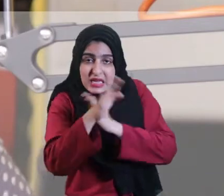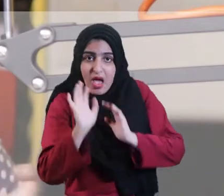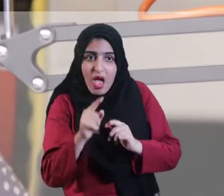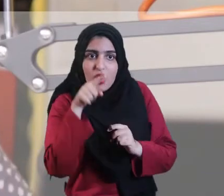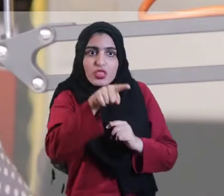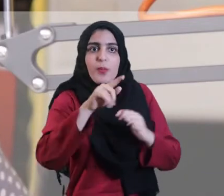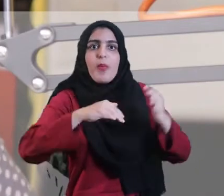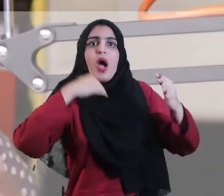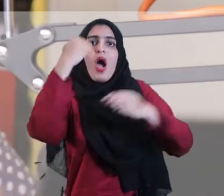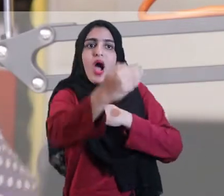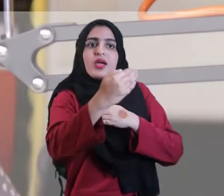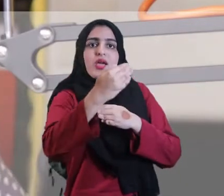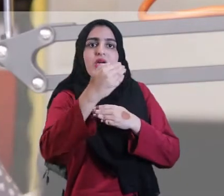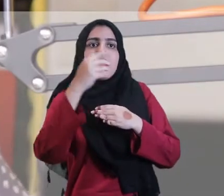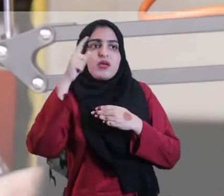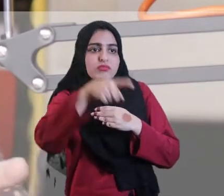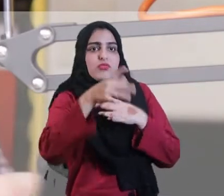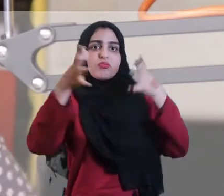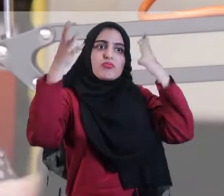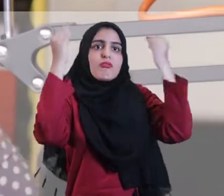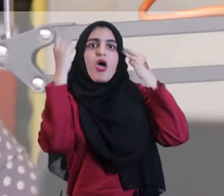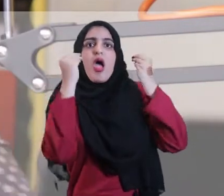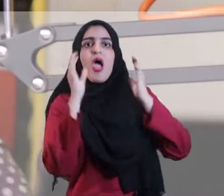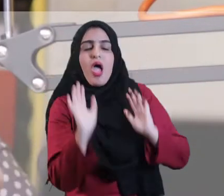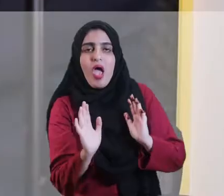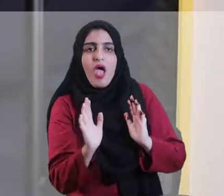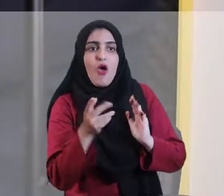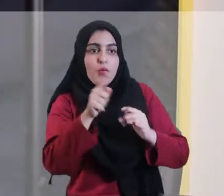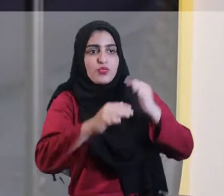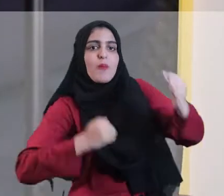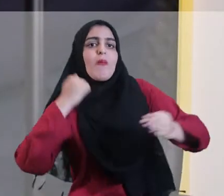दोस्तों 1200